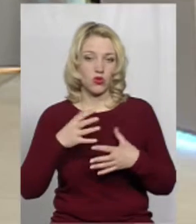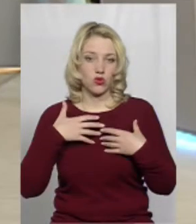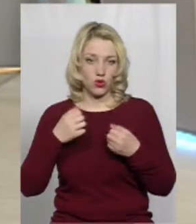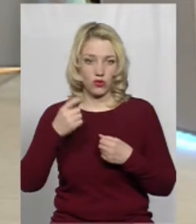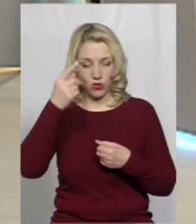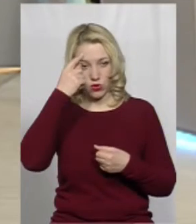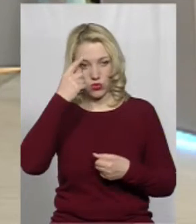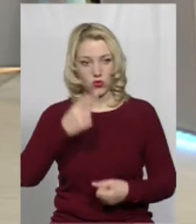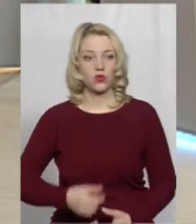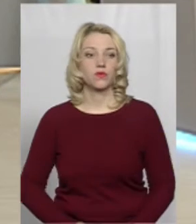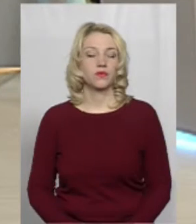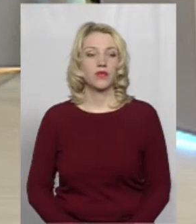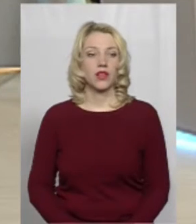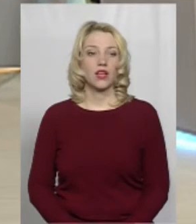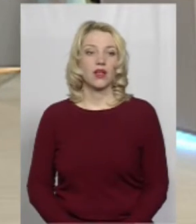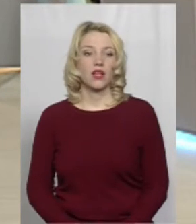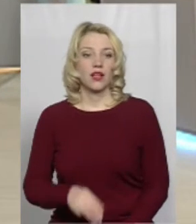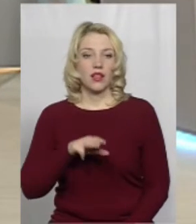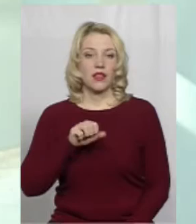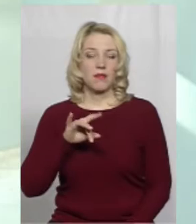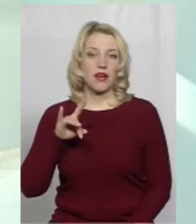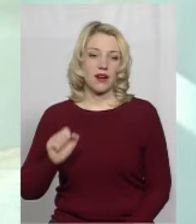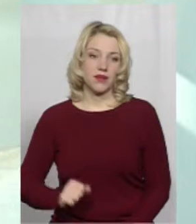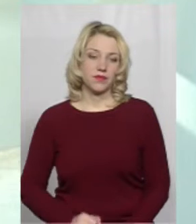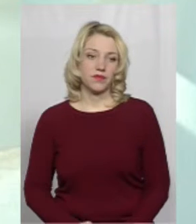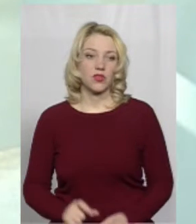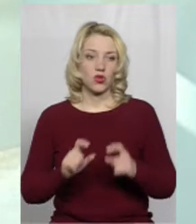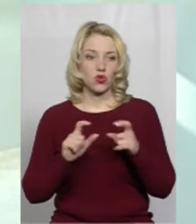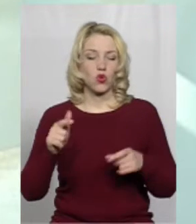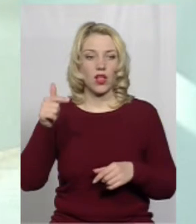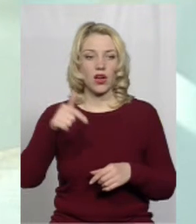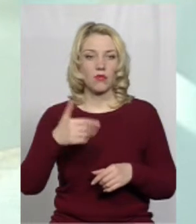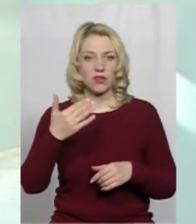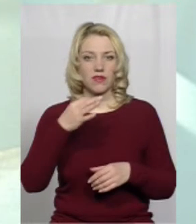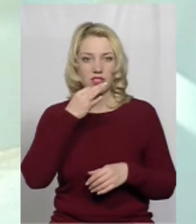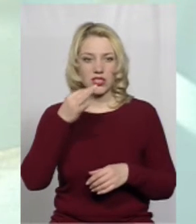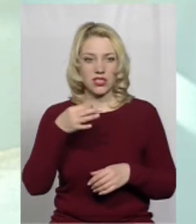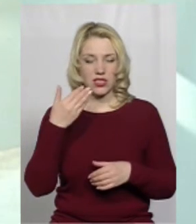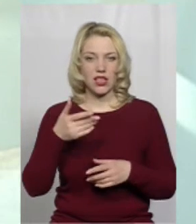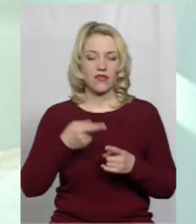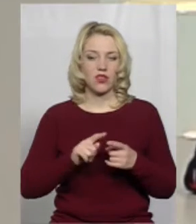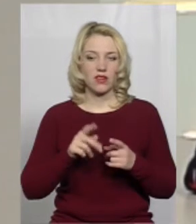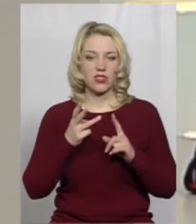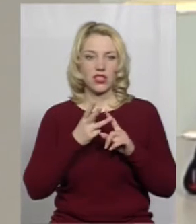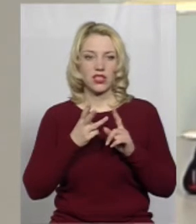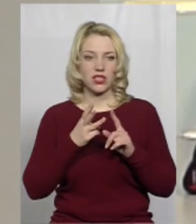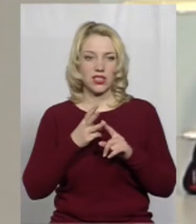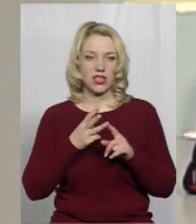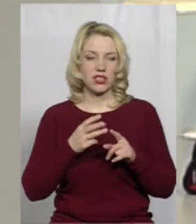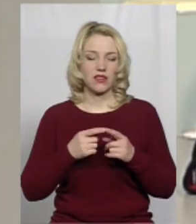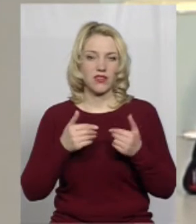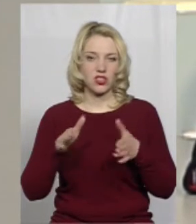так. Да. Пані Тамаро, школа грамотності, ви вже сказали, вона вже втретє відчиняє